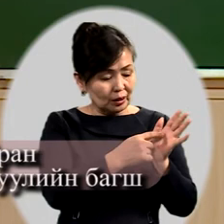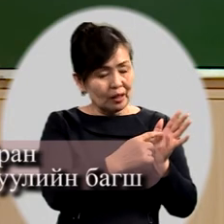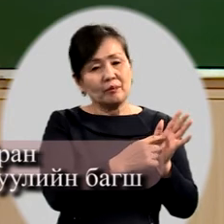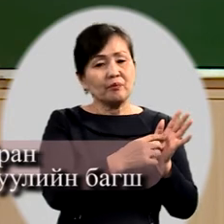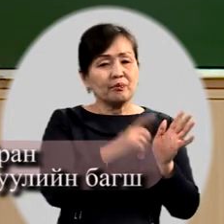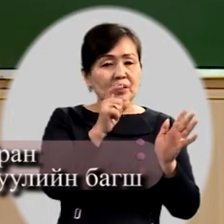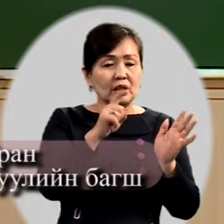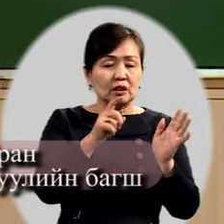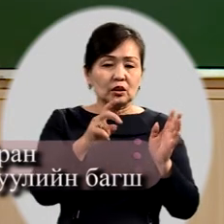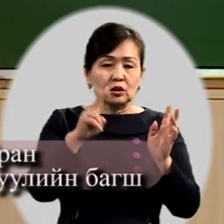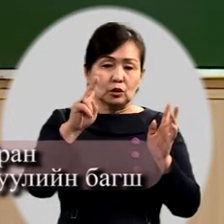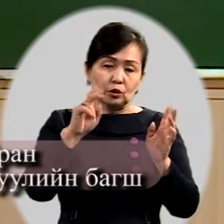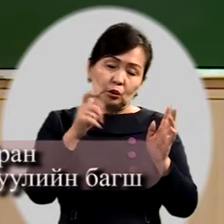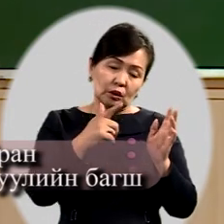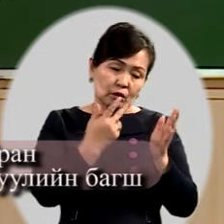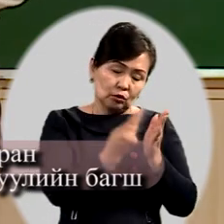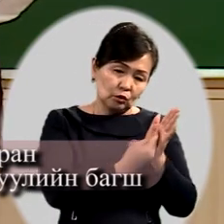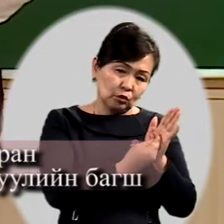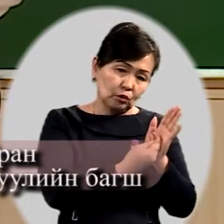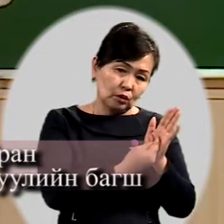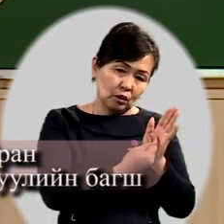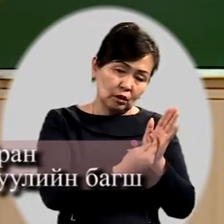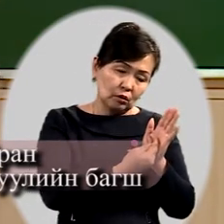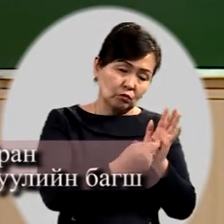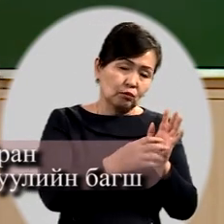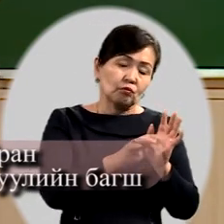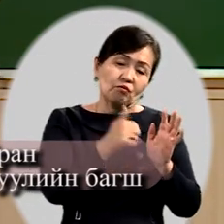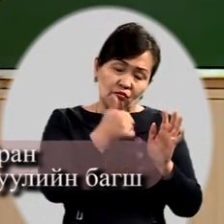Осы суретте суыр негізгі кейіпкер болады.